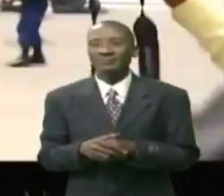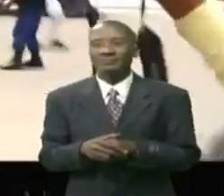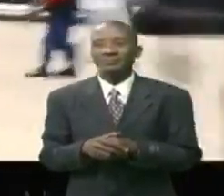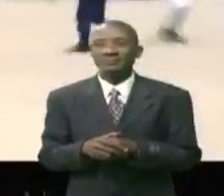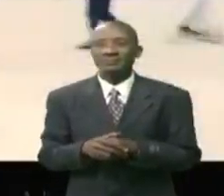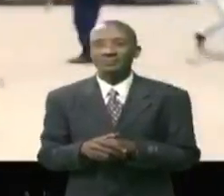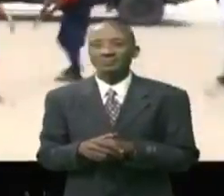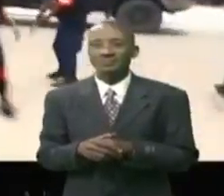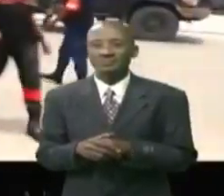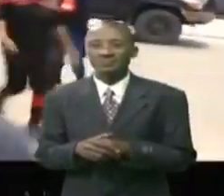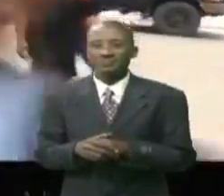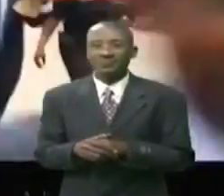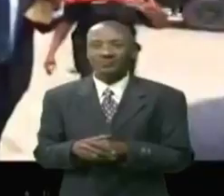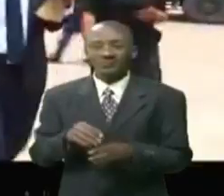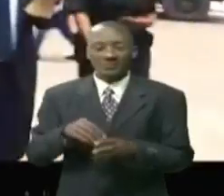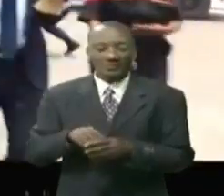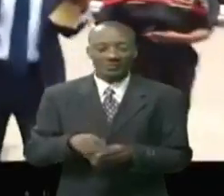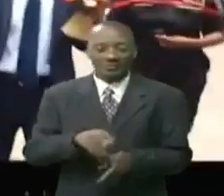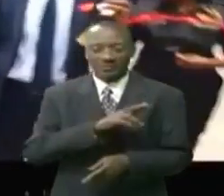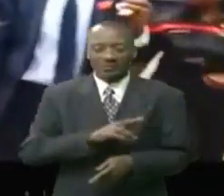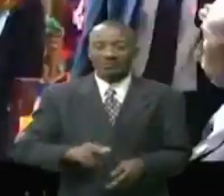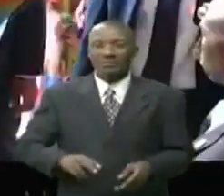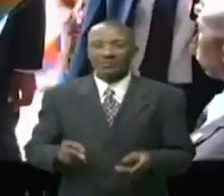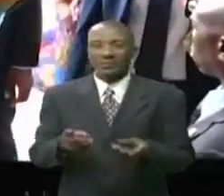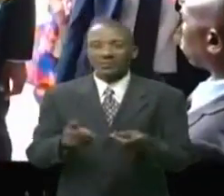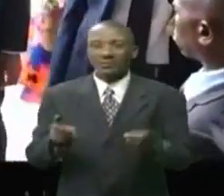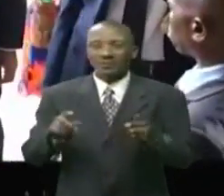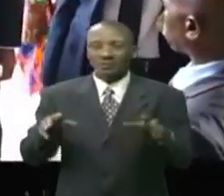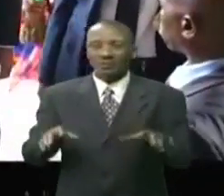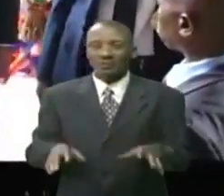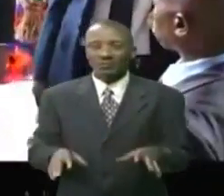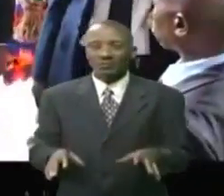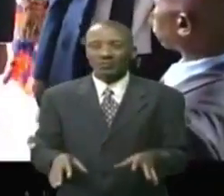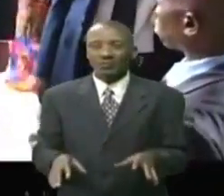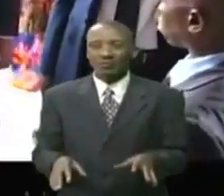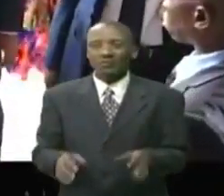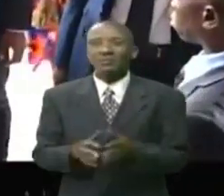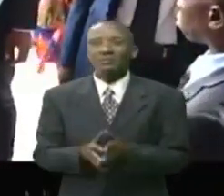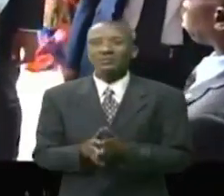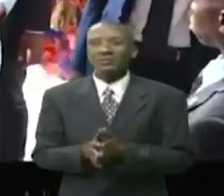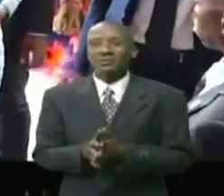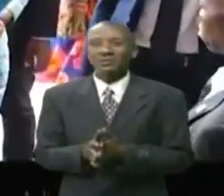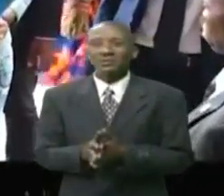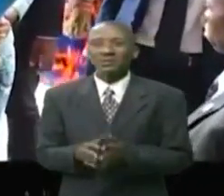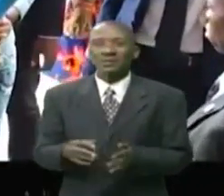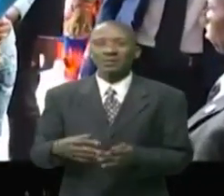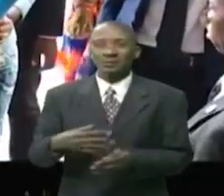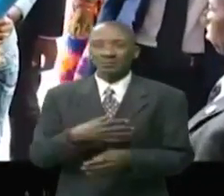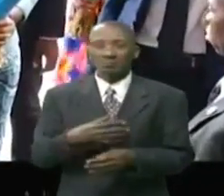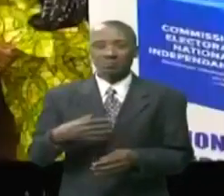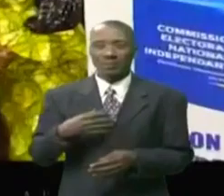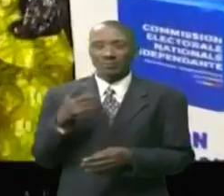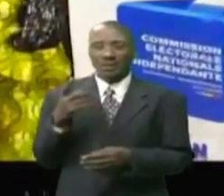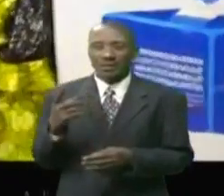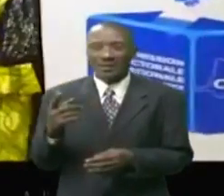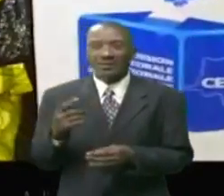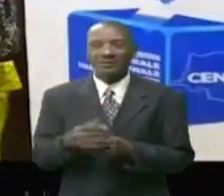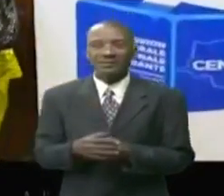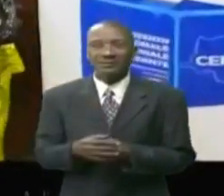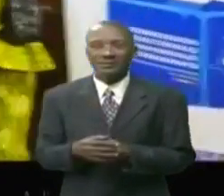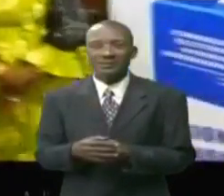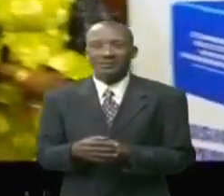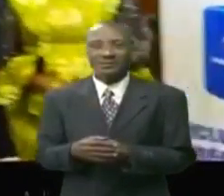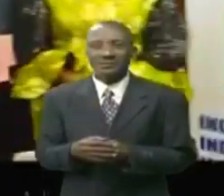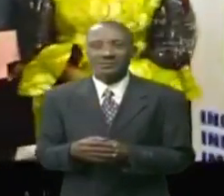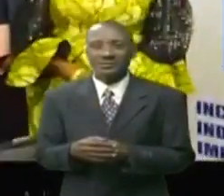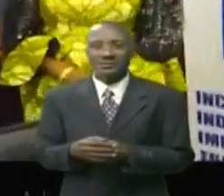En République démocratique du Congo, les candidats à l'élection présidentielle sortent du bois. Marie-Josée Ifoku, présidente de l'Alliance